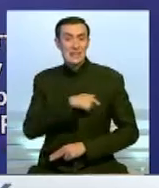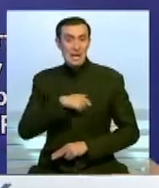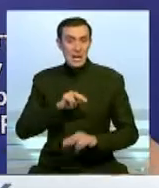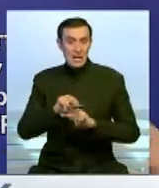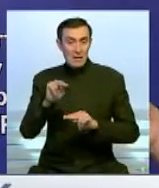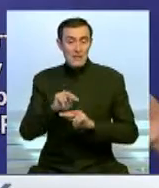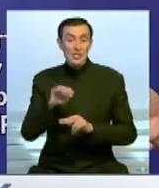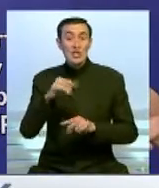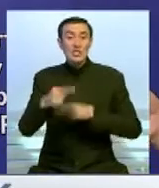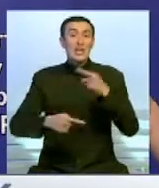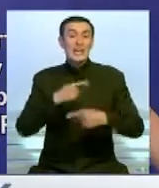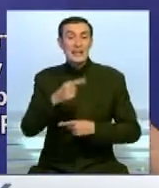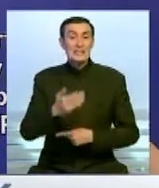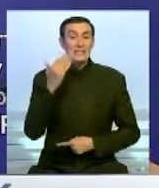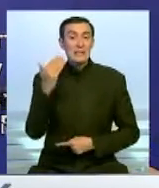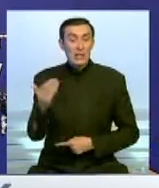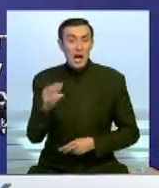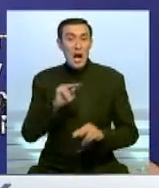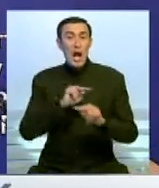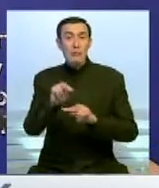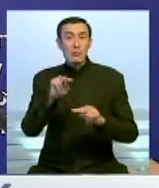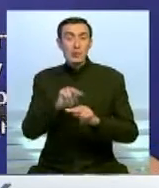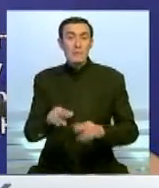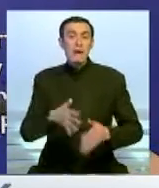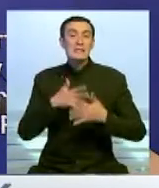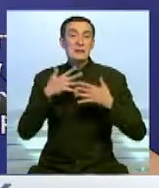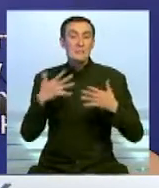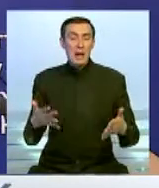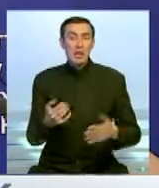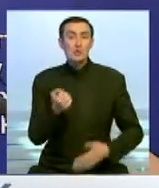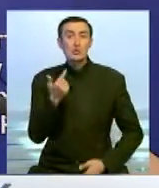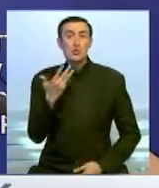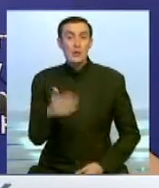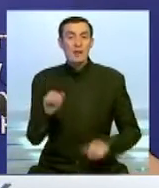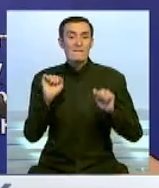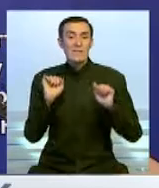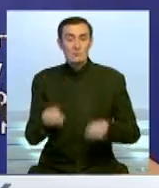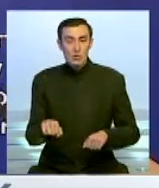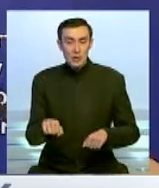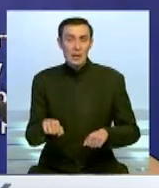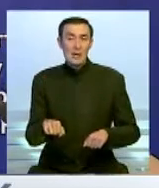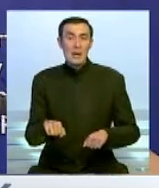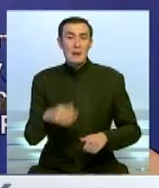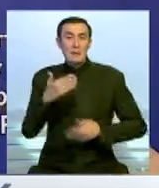помощью обучить максимально, сколько возможно,